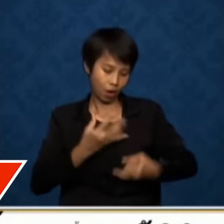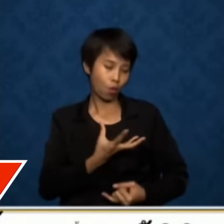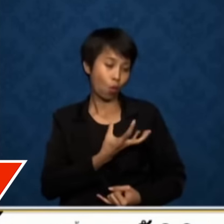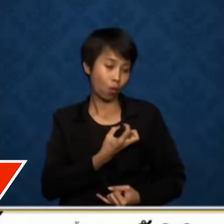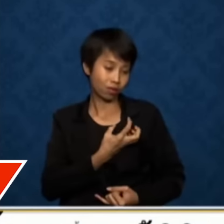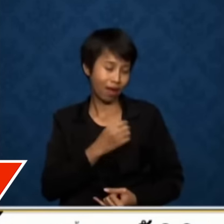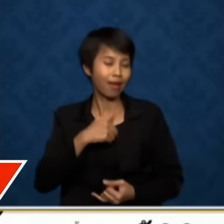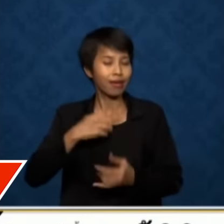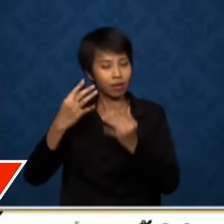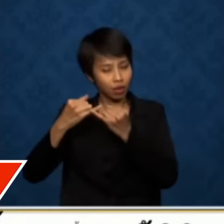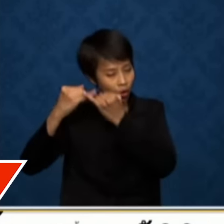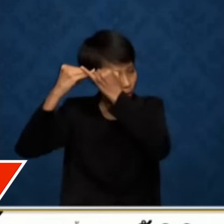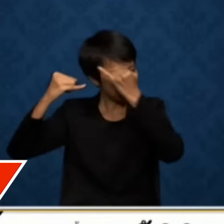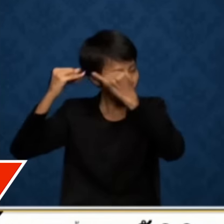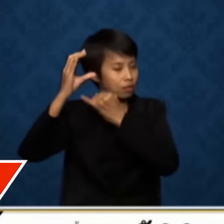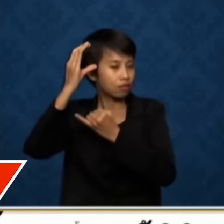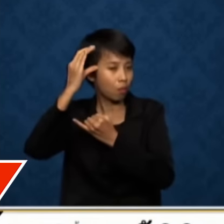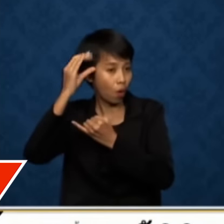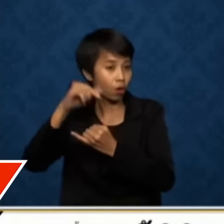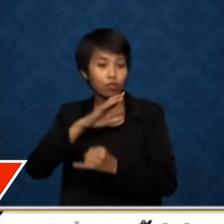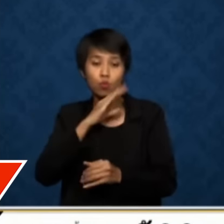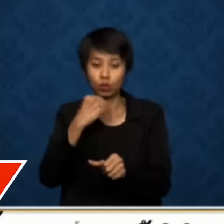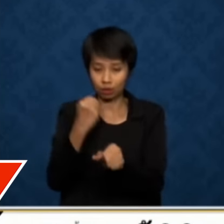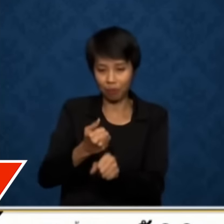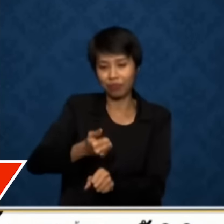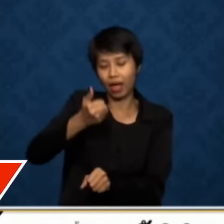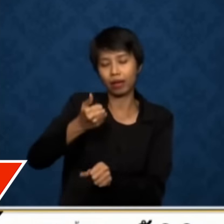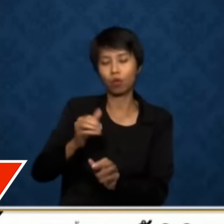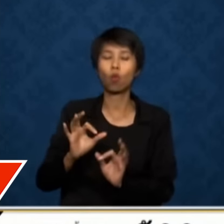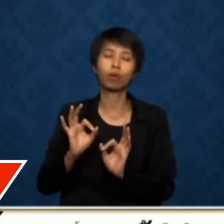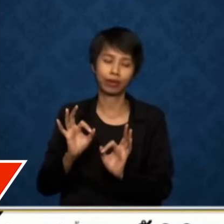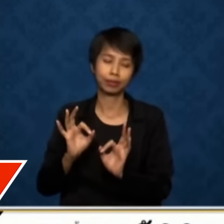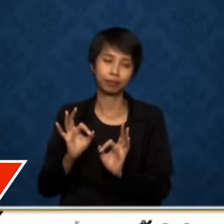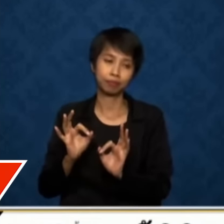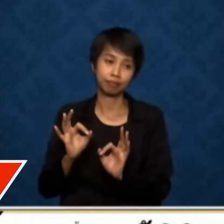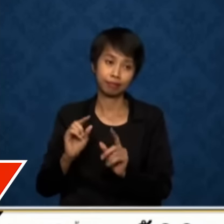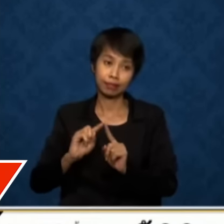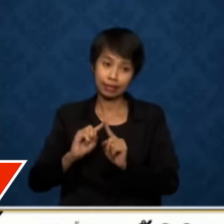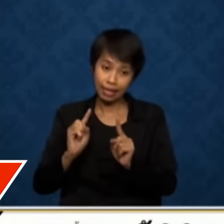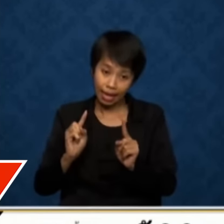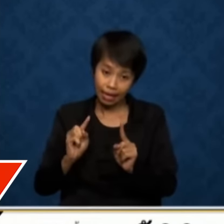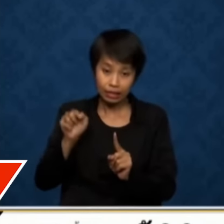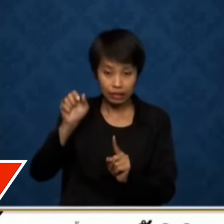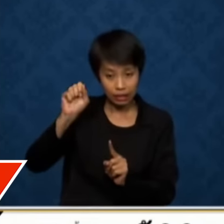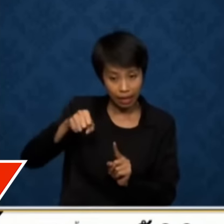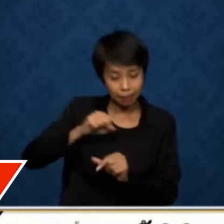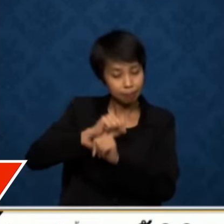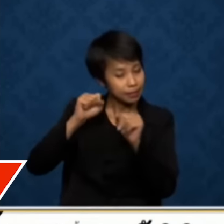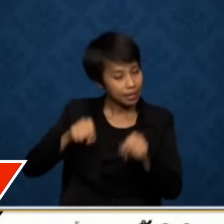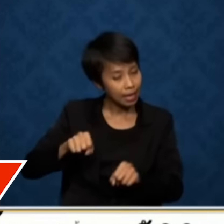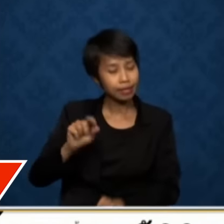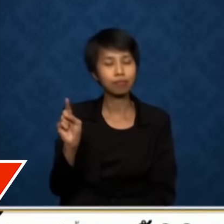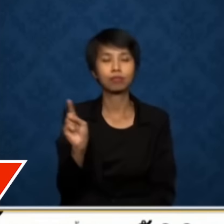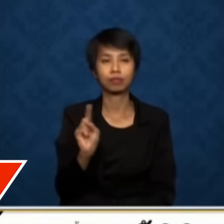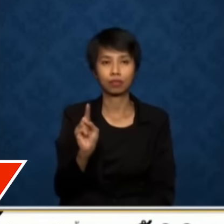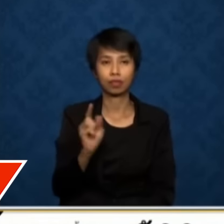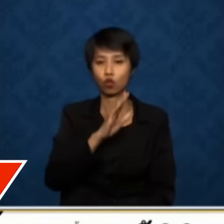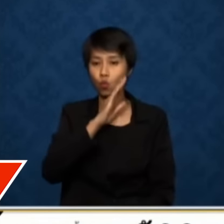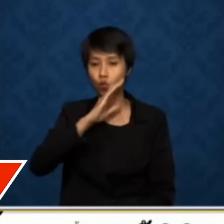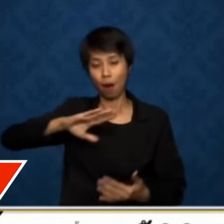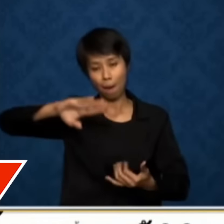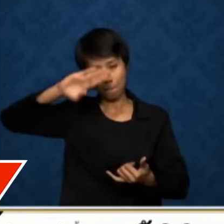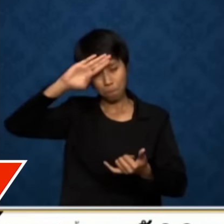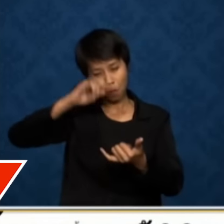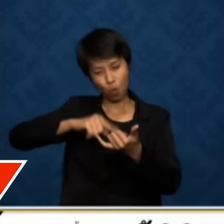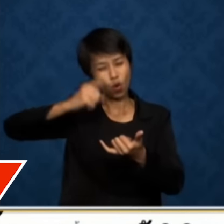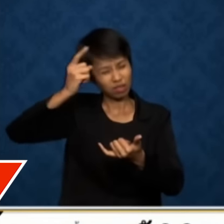ำได้แบบนี้ผมก็โอเคไม่ได้ว่าอะไรแต่มันเป็นแบบนี้หรือไม่เพราะถ้าเราเบสอยู่บนว่าคนไข้ป่วยจริงป่ว